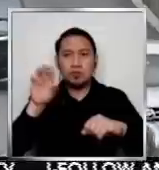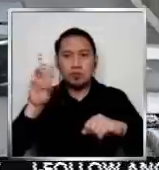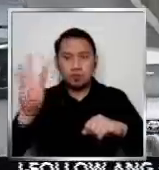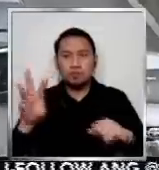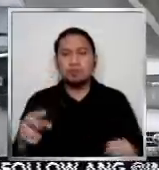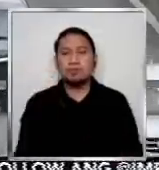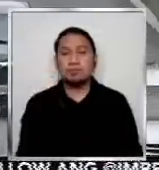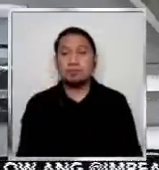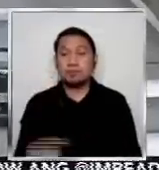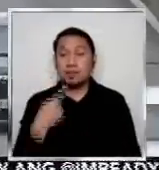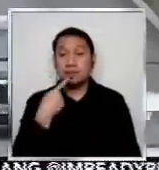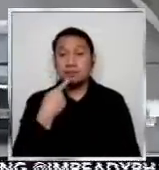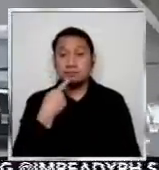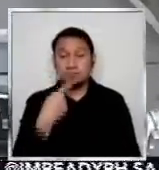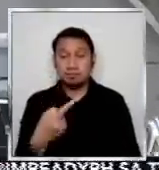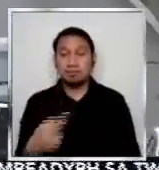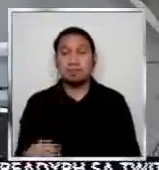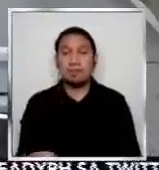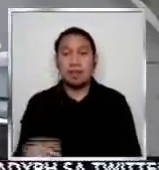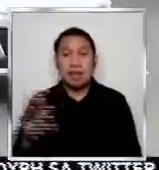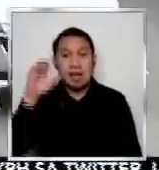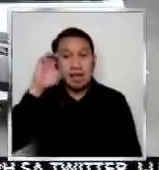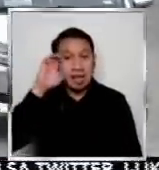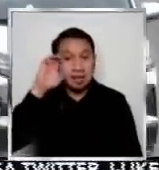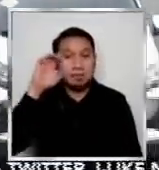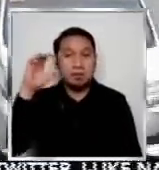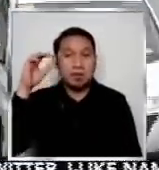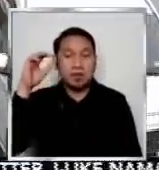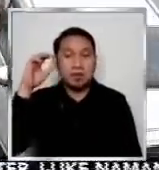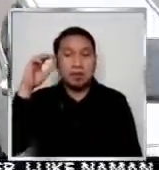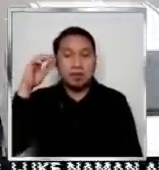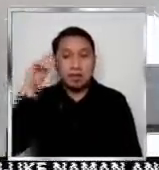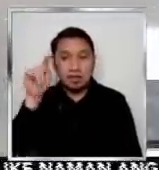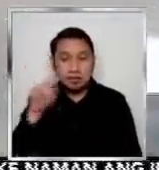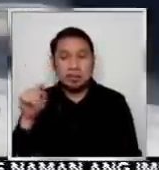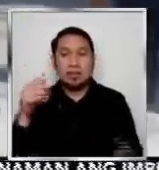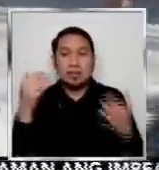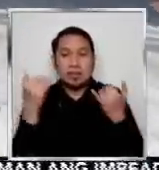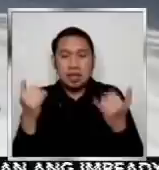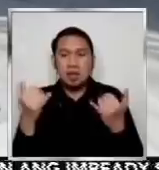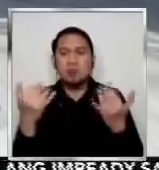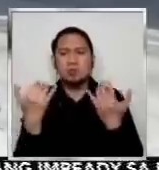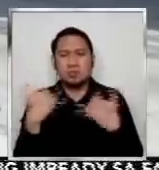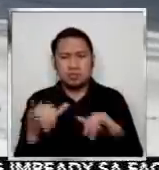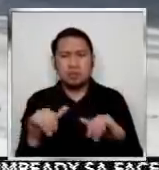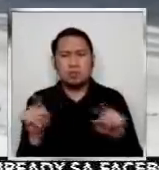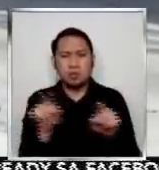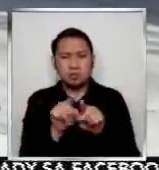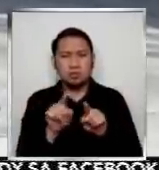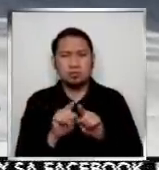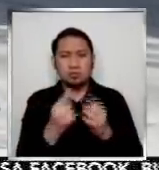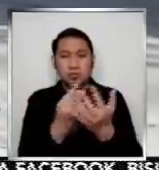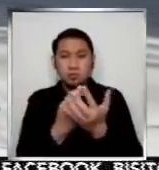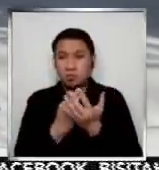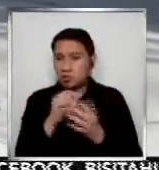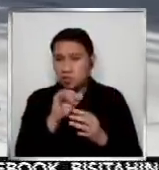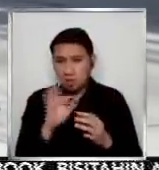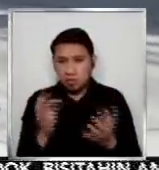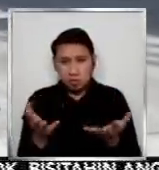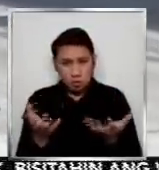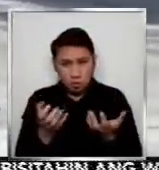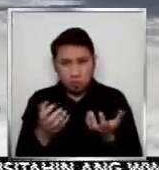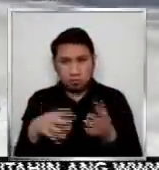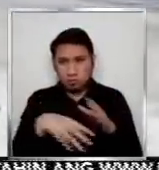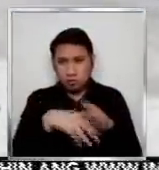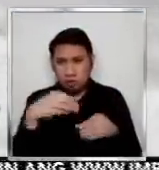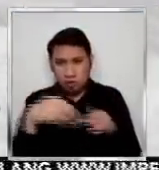Lieutenant General Guillermo Eliazar, kahit GCQ na may community quarantine pa rin kasi. Gusto mong lumabas na, authorized person outside